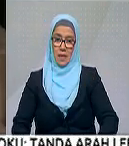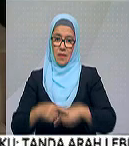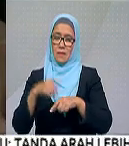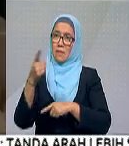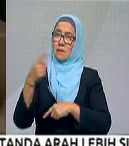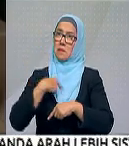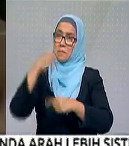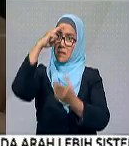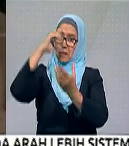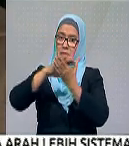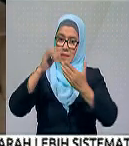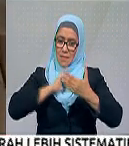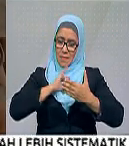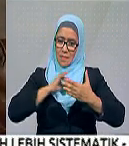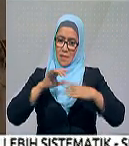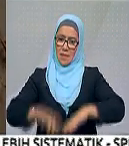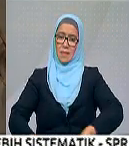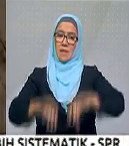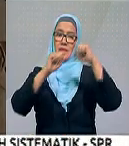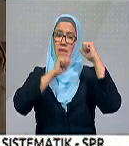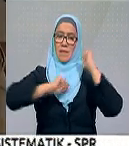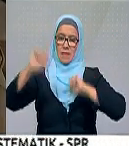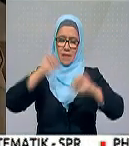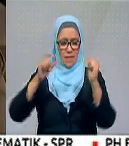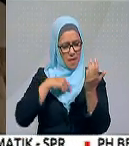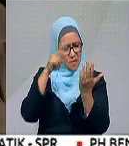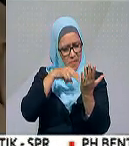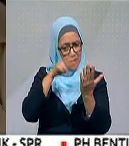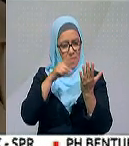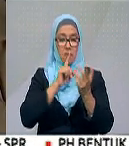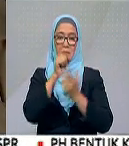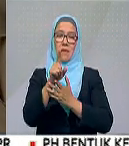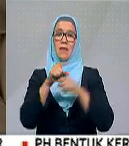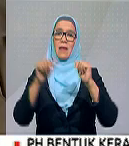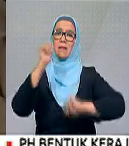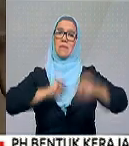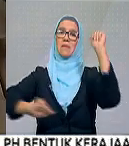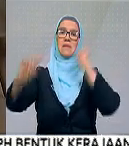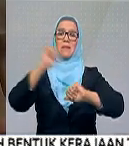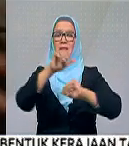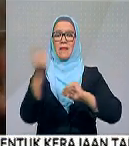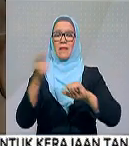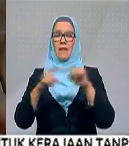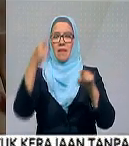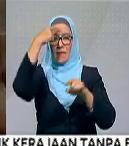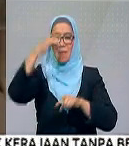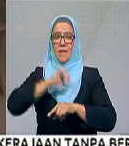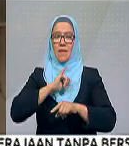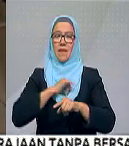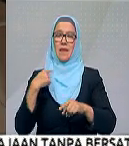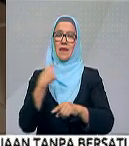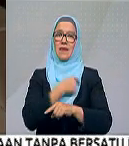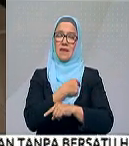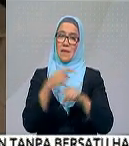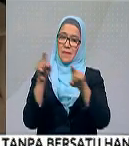macam tu. Dan alhamdulillah saya terus tengok ni watak lain, so saya kena cuba. Sebab bagi Caca, kita sebagai pelakon kita kena try segala-gala